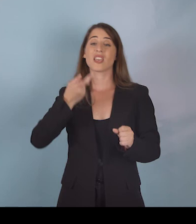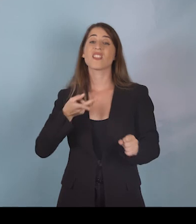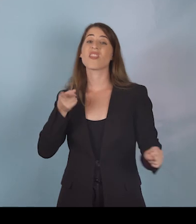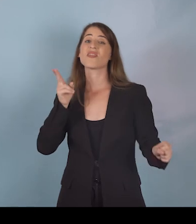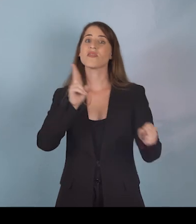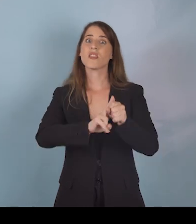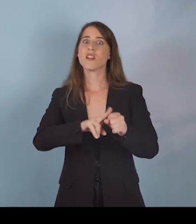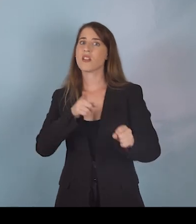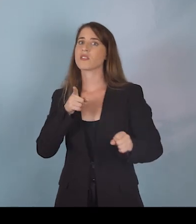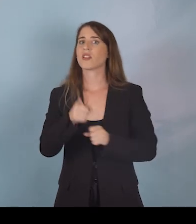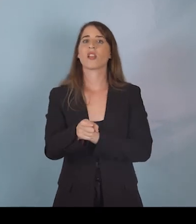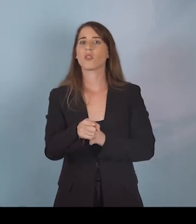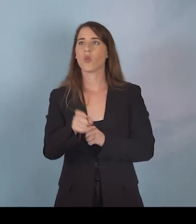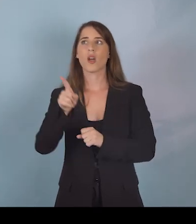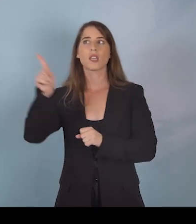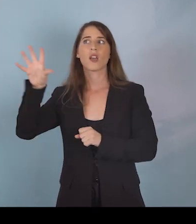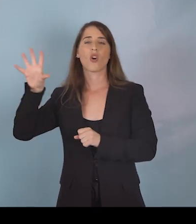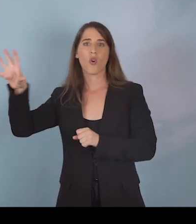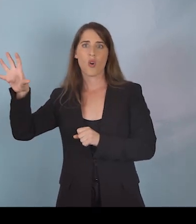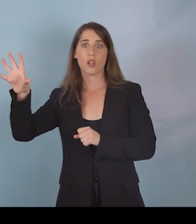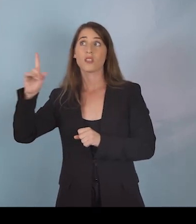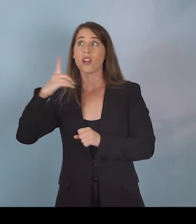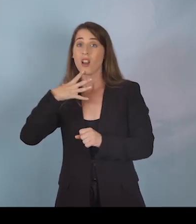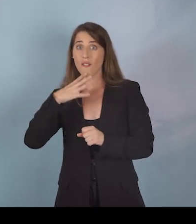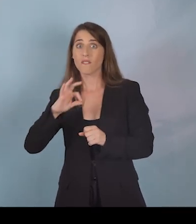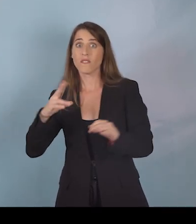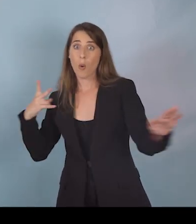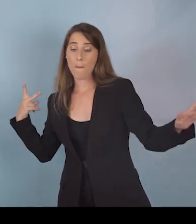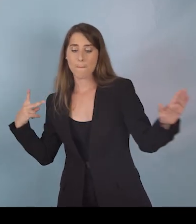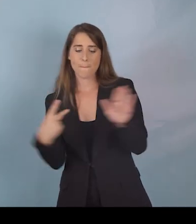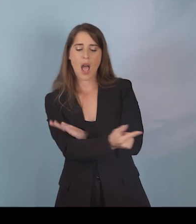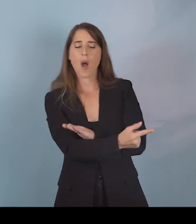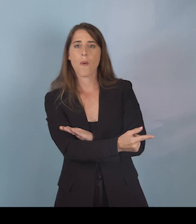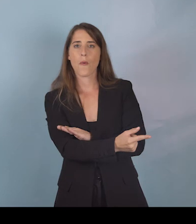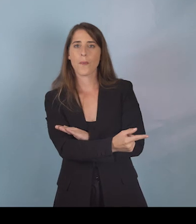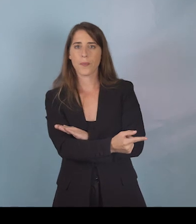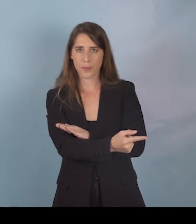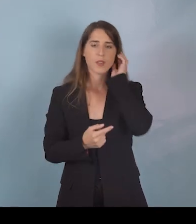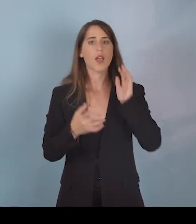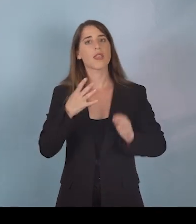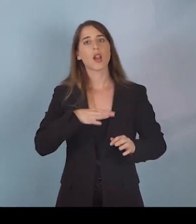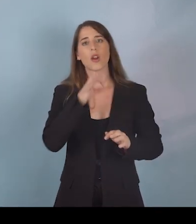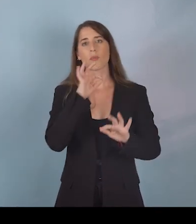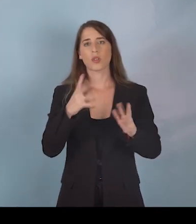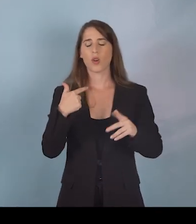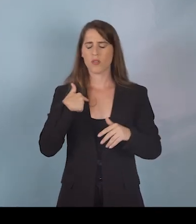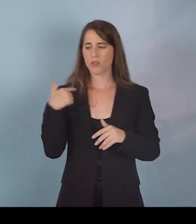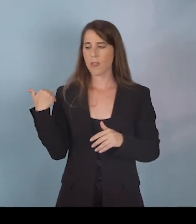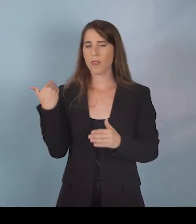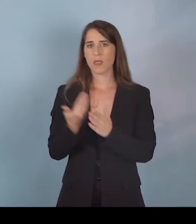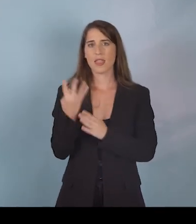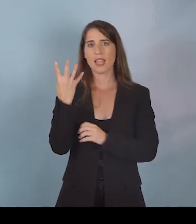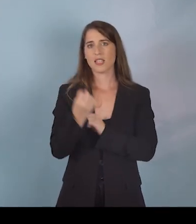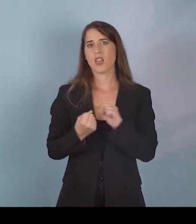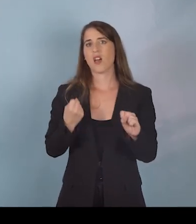σε θάνατο στις χώρες καταγωγής τους και γι' αυτό έφυγαν από εκεί. Αυτό που θα ήθελα να πω είναι